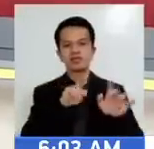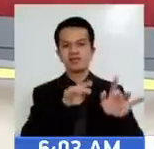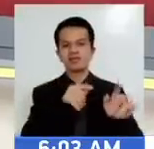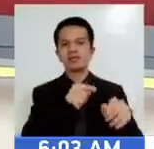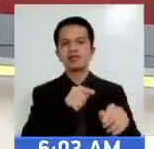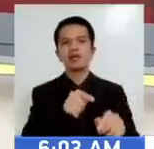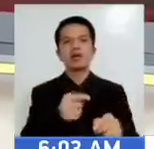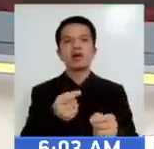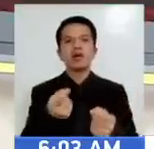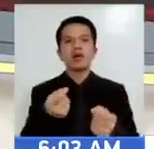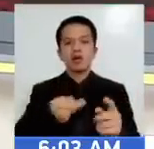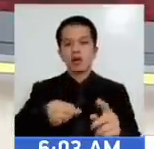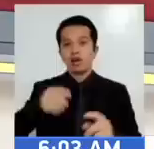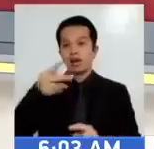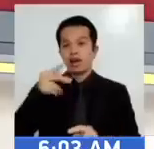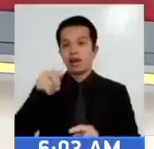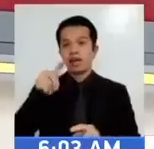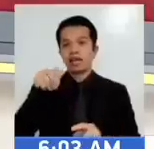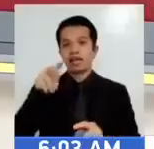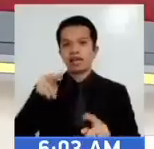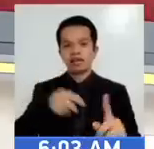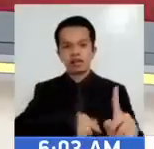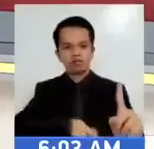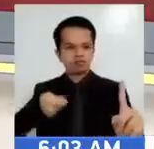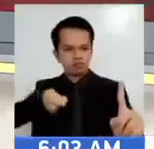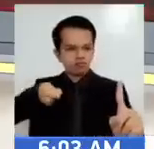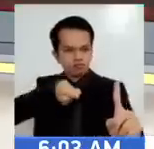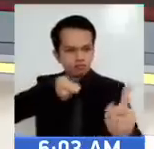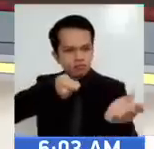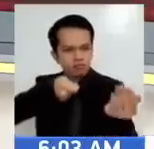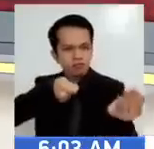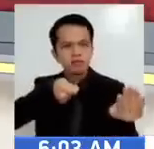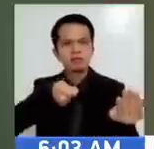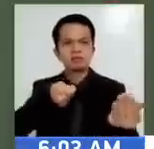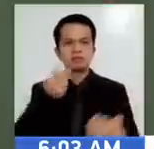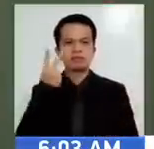o katana ng suspect. May unang balita si James Agustin.